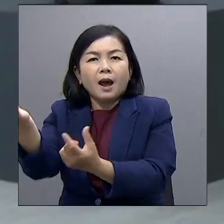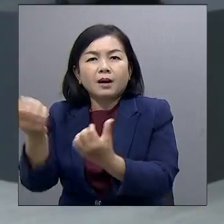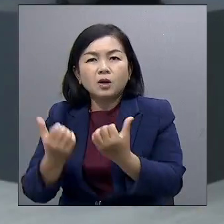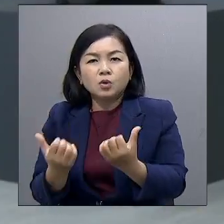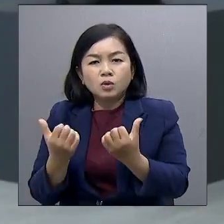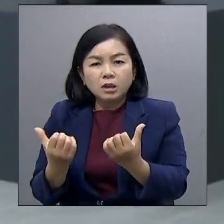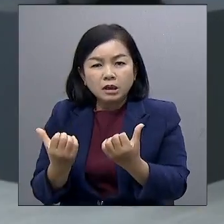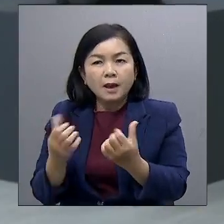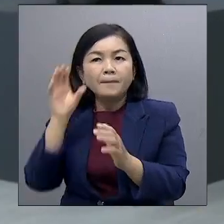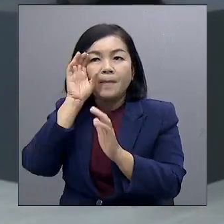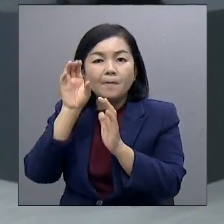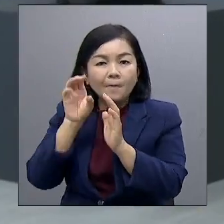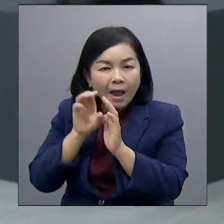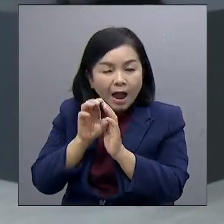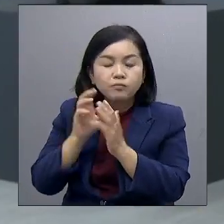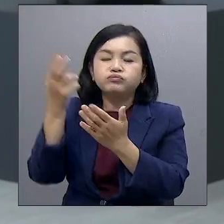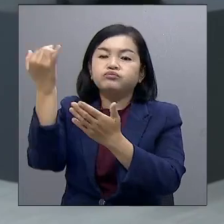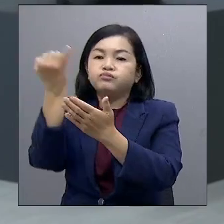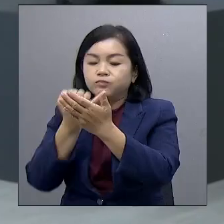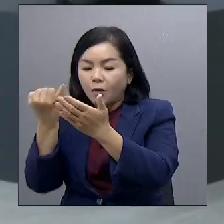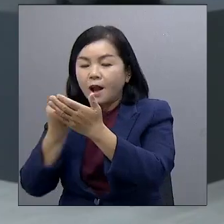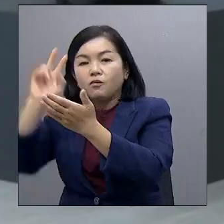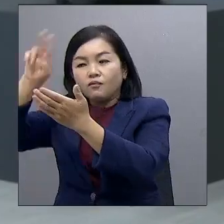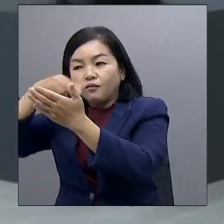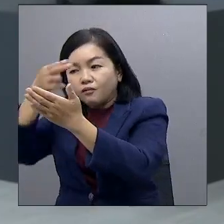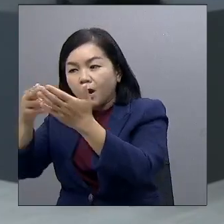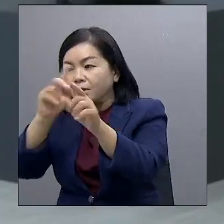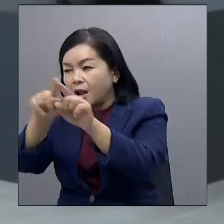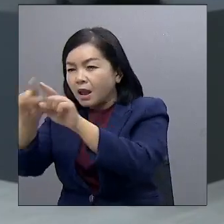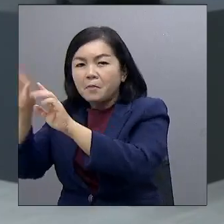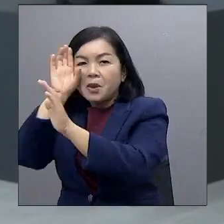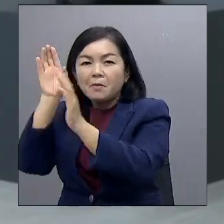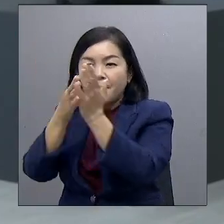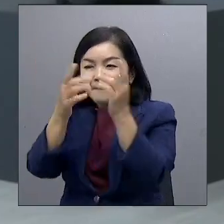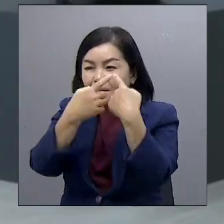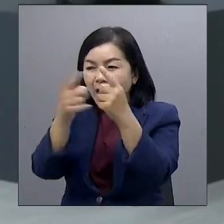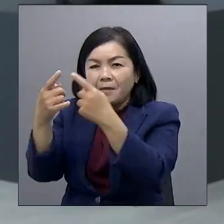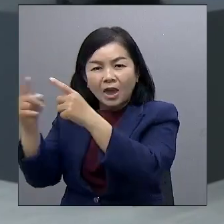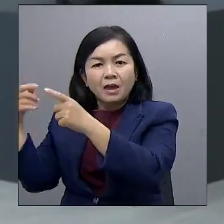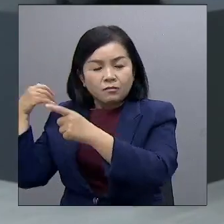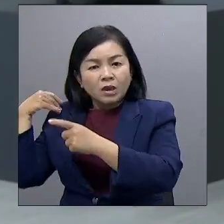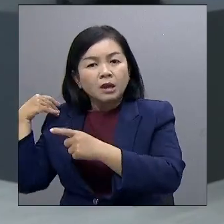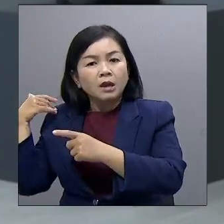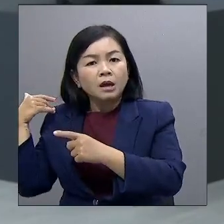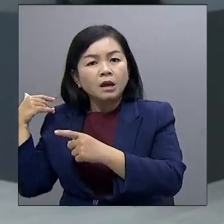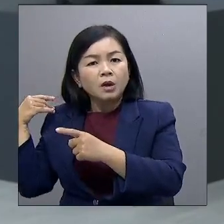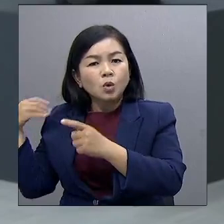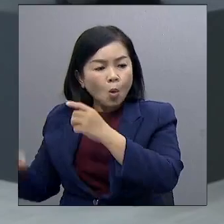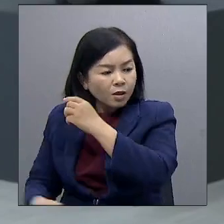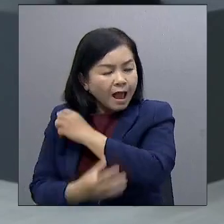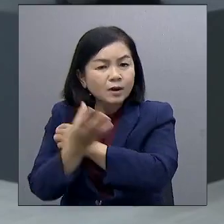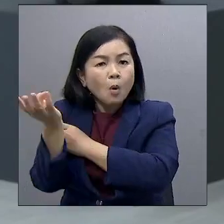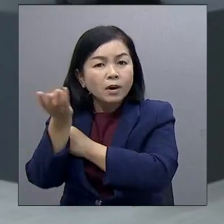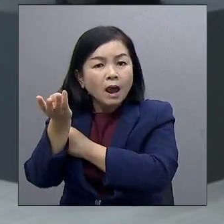เอ่อรวบรวมผลงานที่หลากหลายเทคนิคมากๆในครั้งนี้ที่แบบว่าน้อยครั้งนะที่จะ